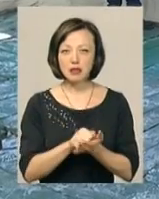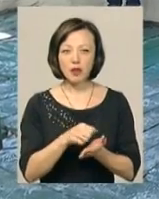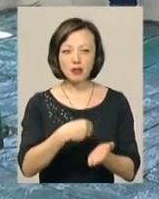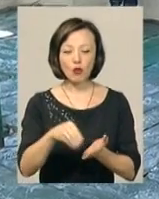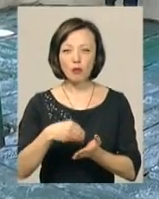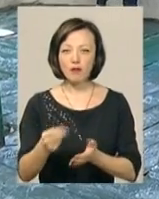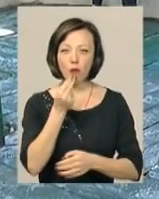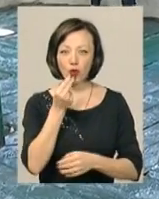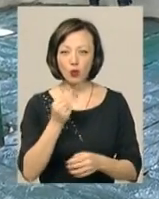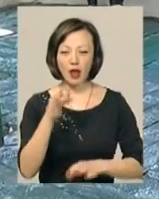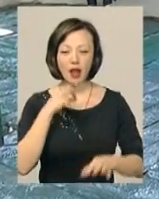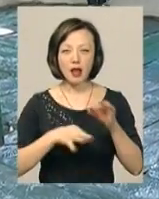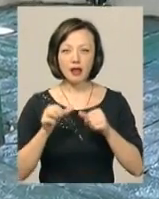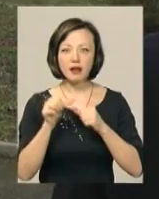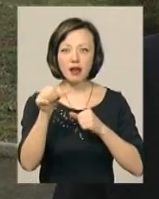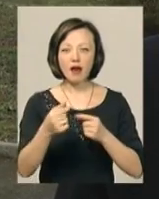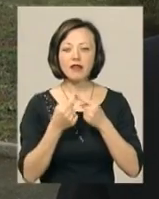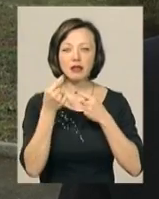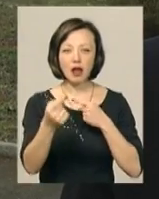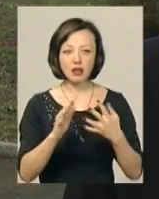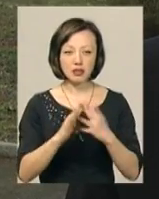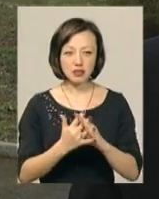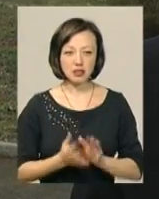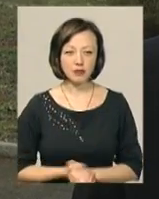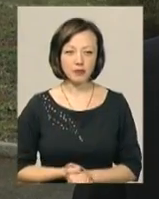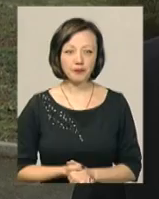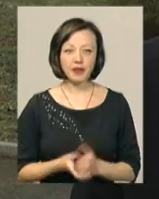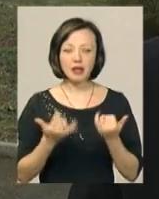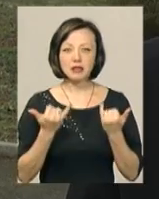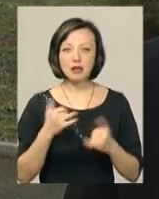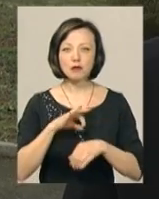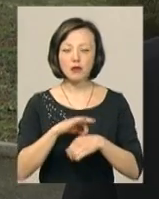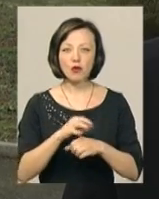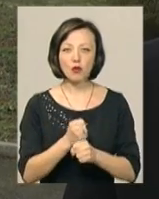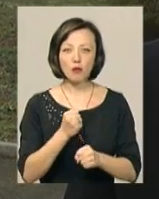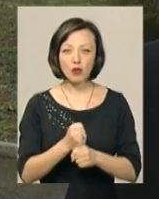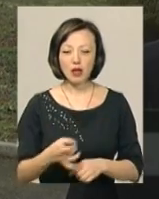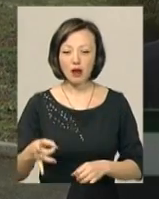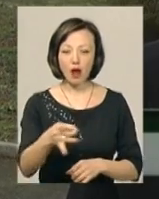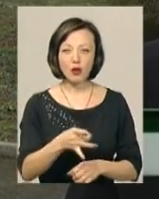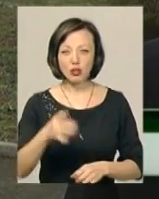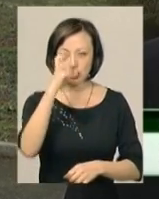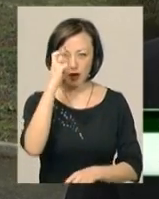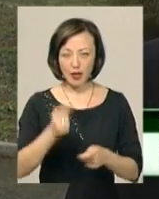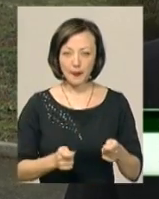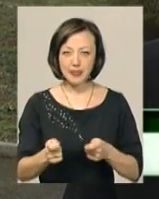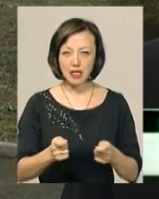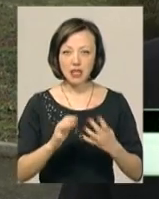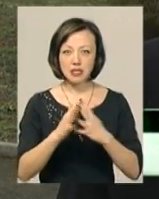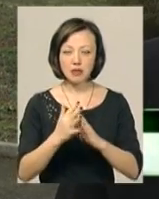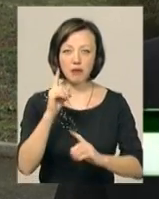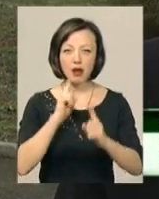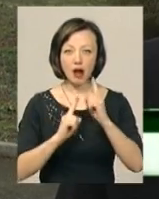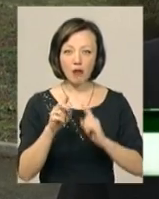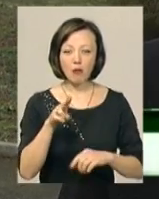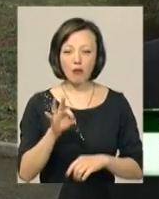закупівлею продуктів та ліків для віддалених сіл. Зараз проводиться робота з районними державними адміністраціями, сільськими радами